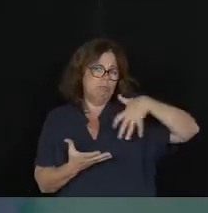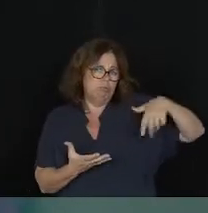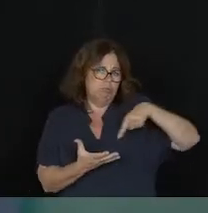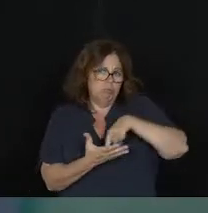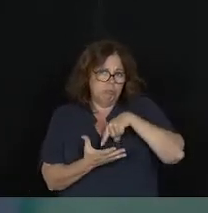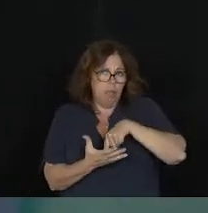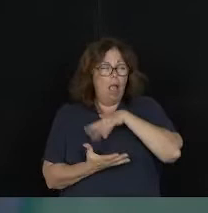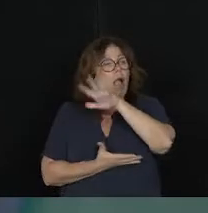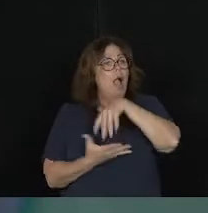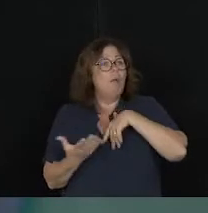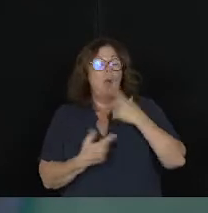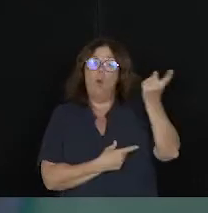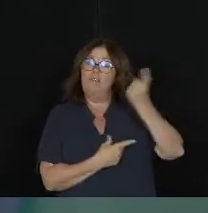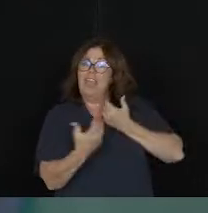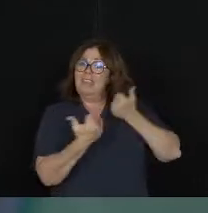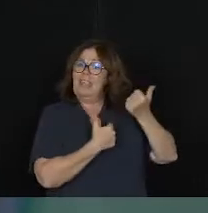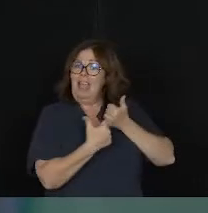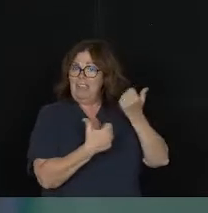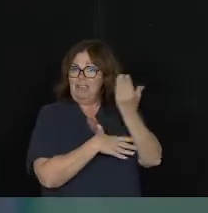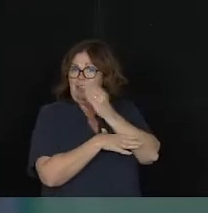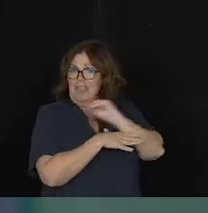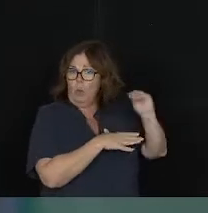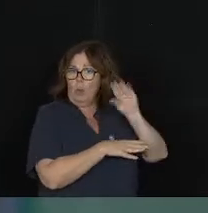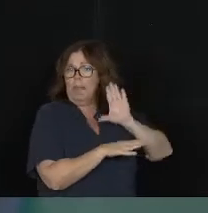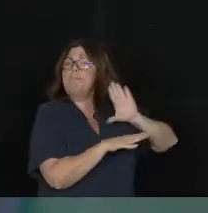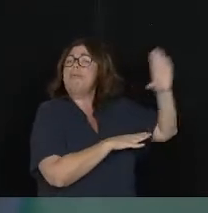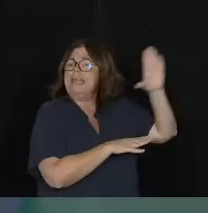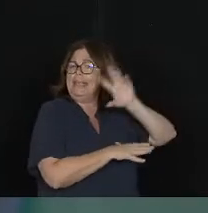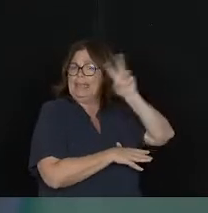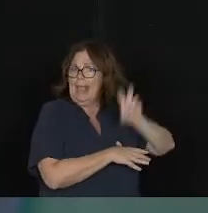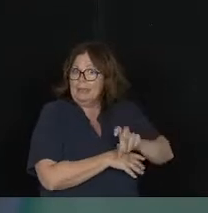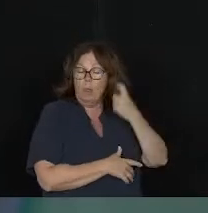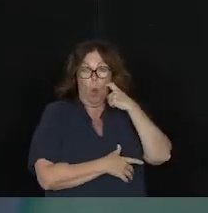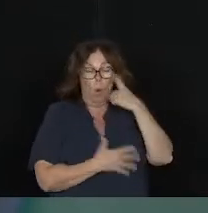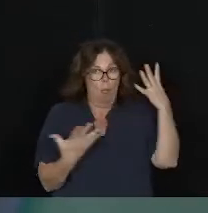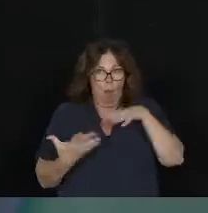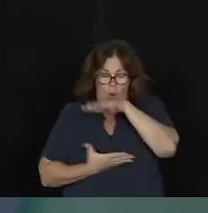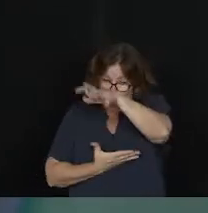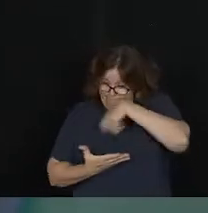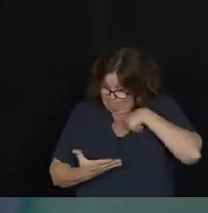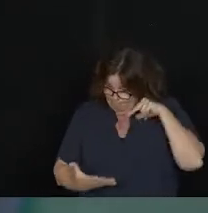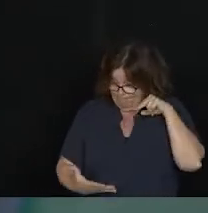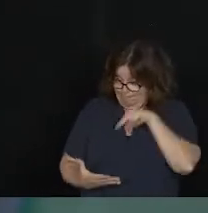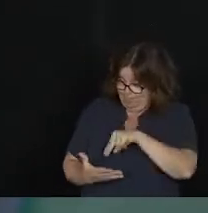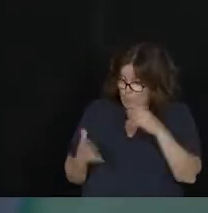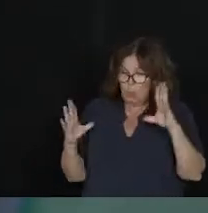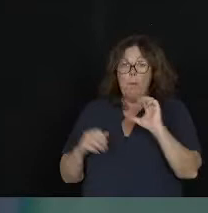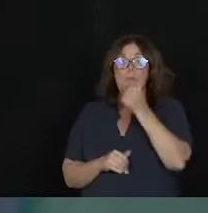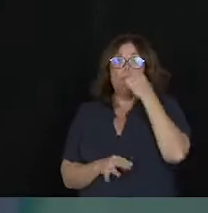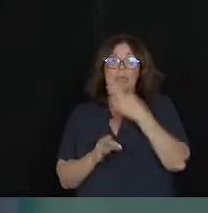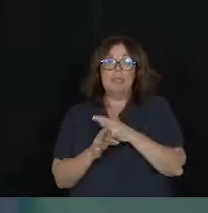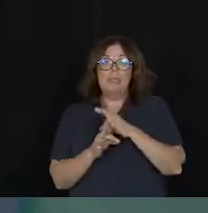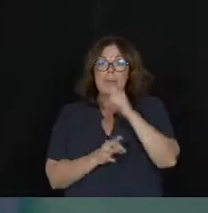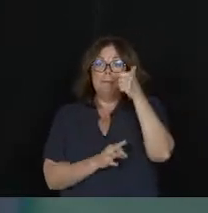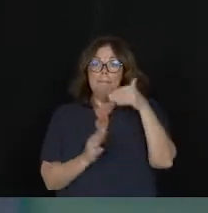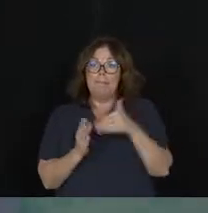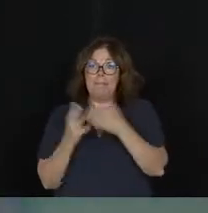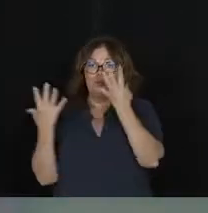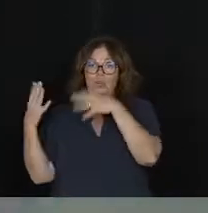gens des services de sécurité, on s'aperçoit que au 1er septembre 1939, vous avez des